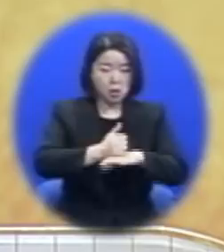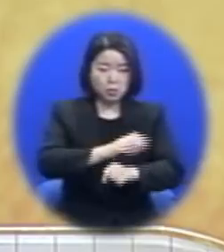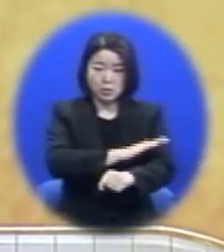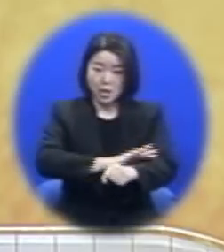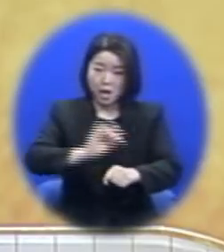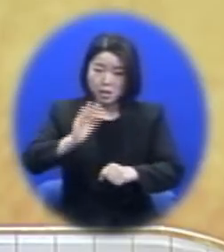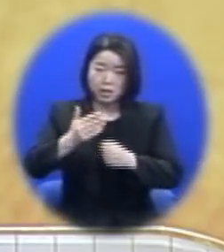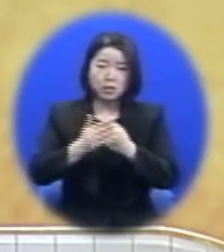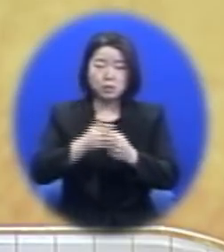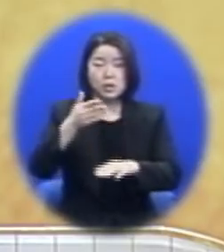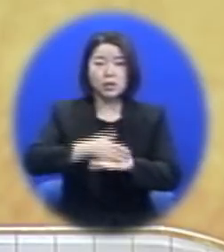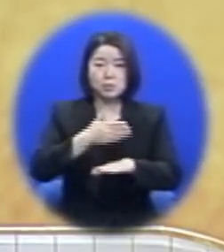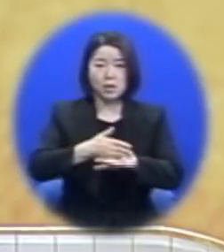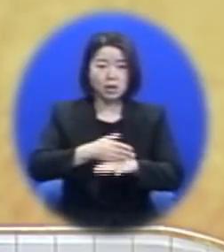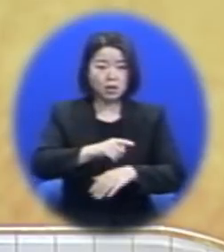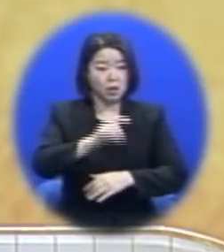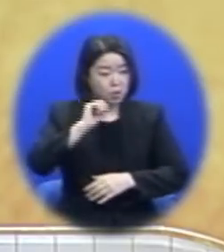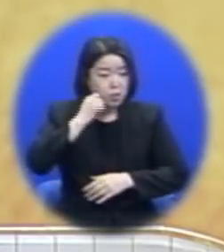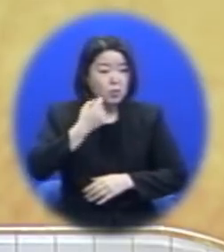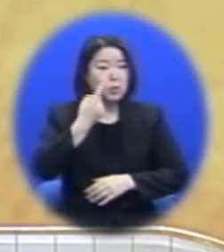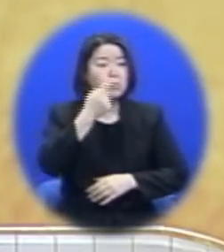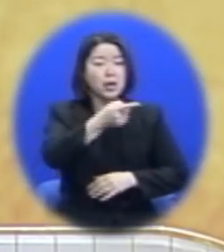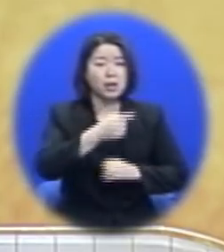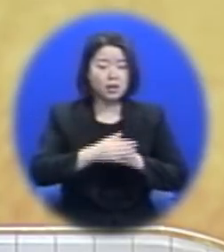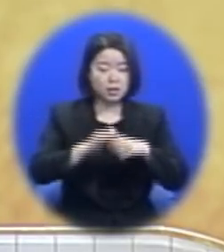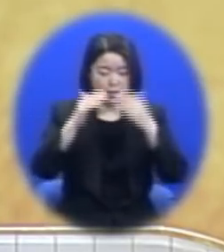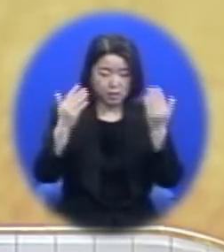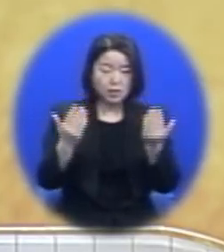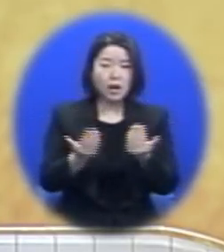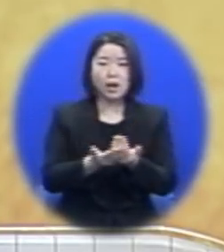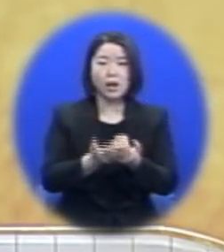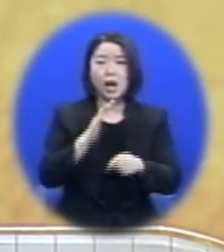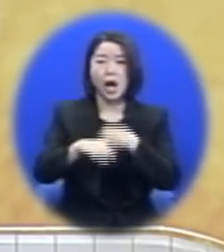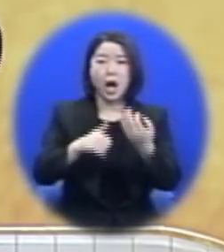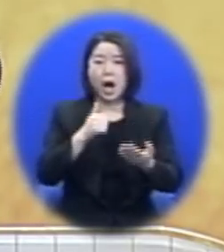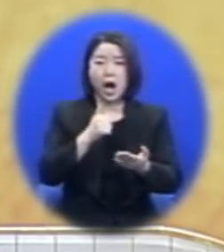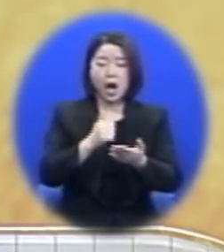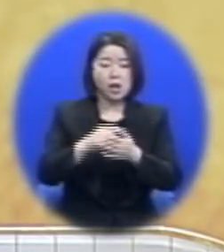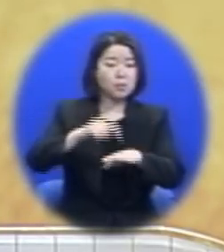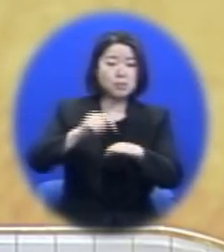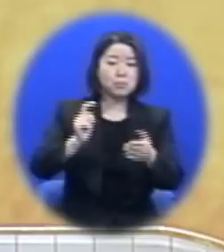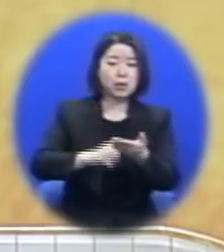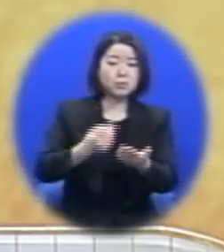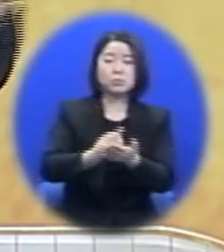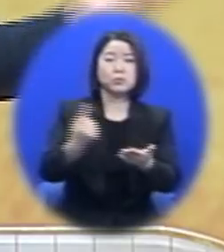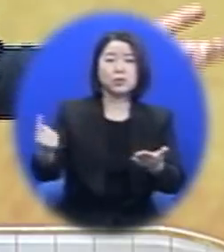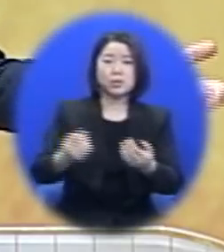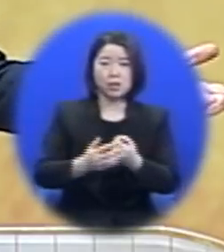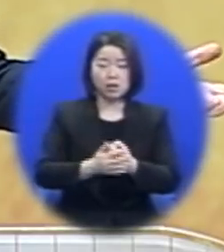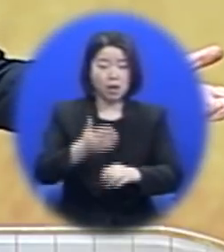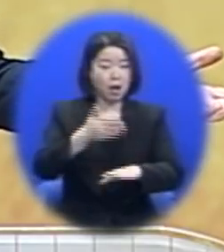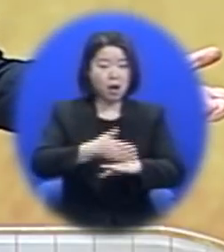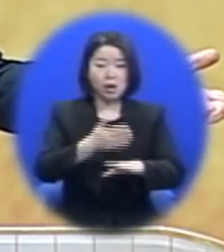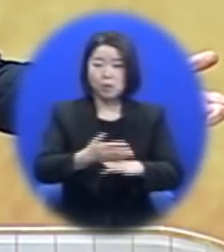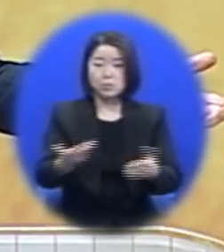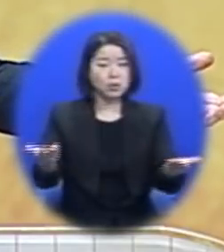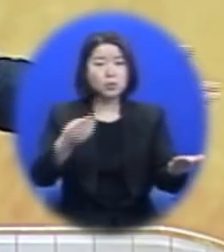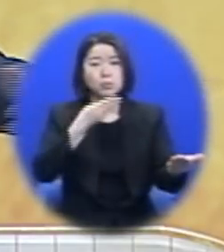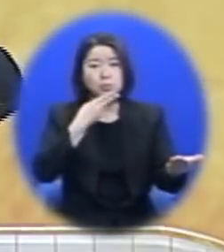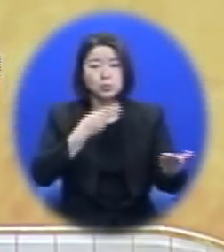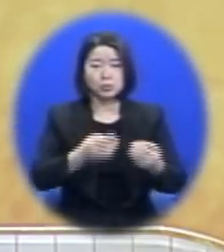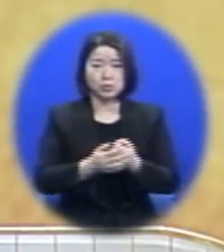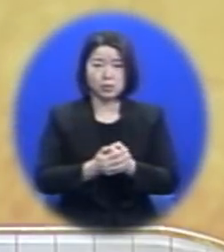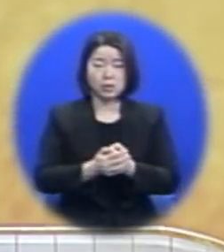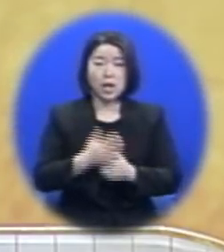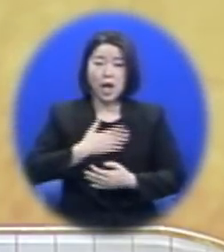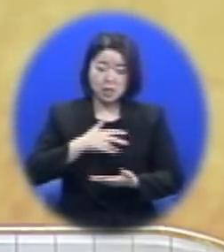거지. 어려워봐. 다 하나님께 마음 떠나는. 감사할 게 뭐가 있다고 그래? 내